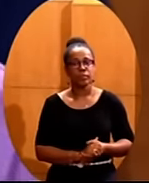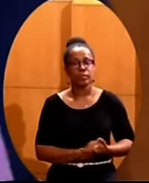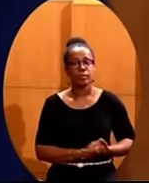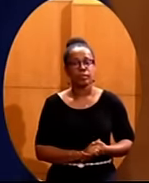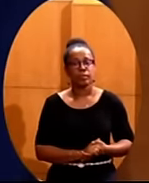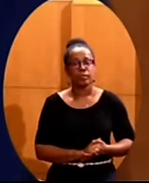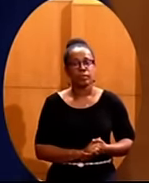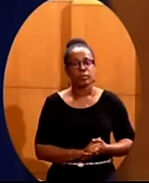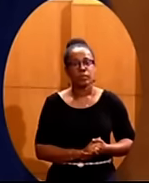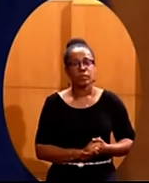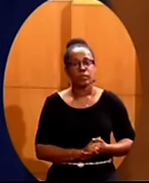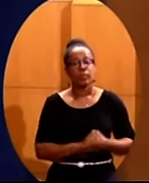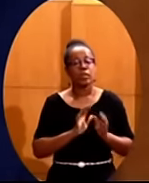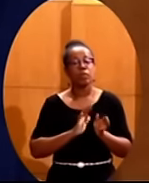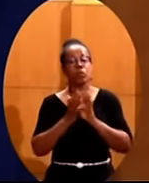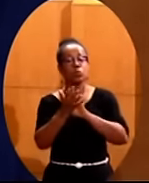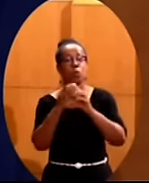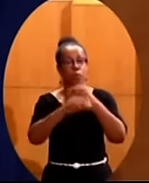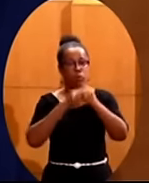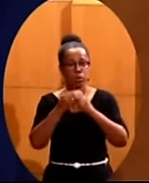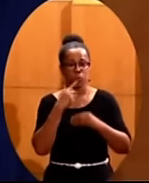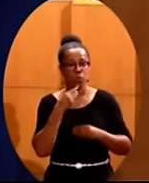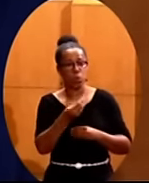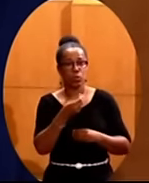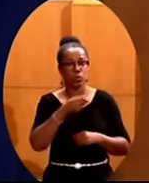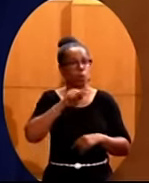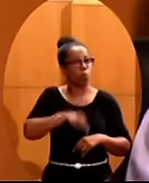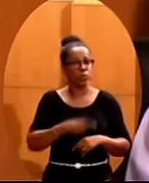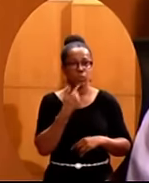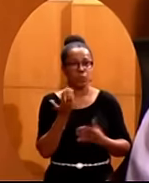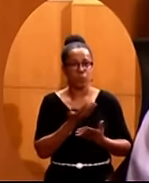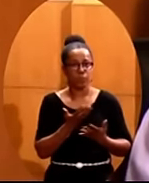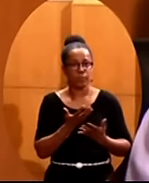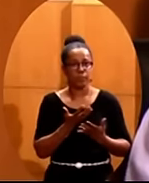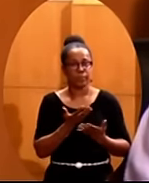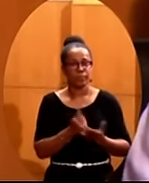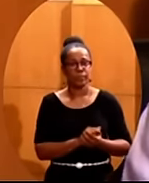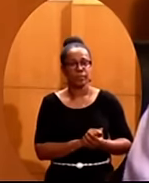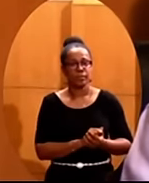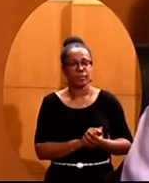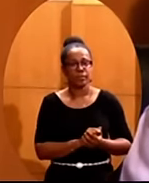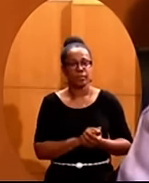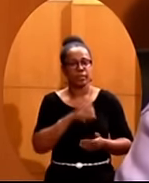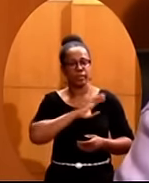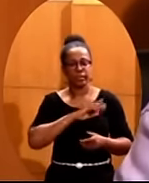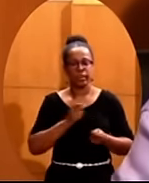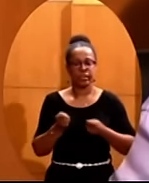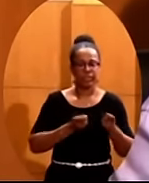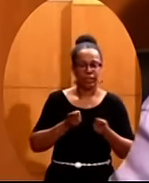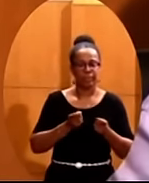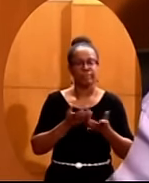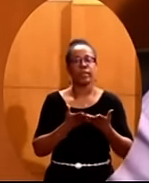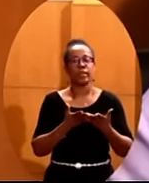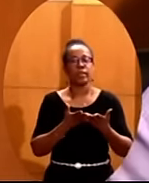travail l'évolution du monde nous oblige aussi à gérer nos